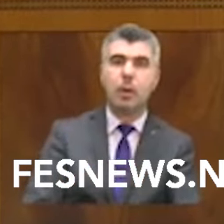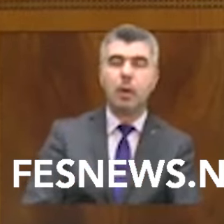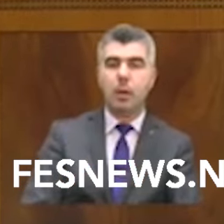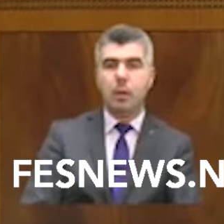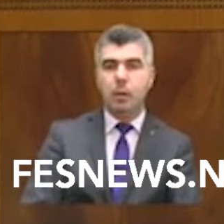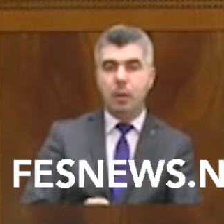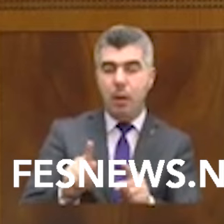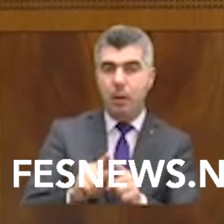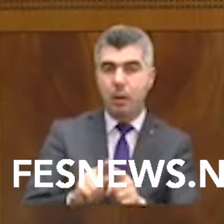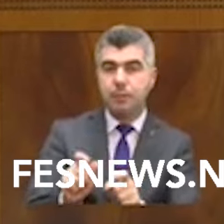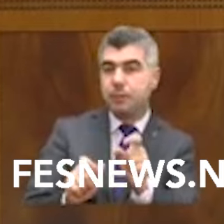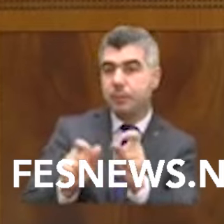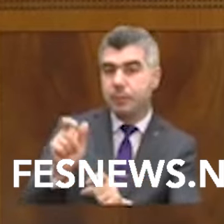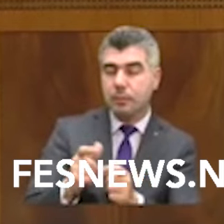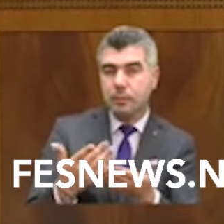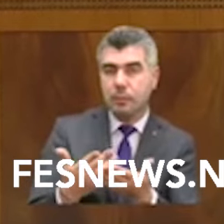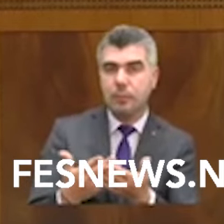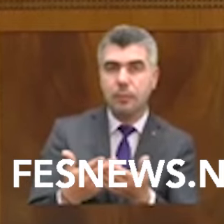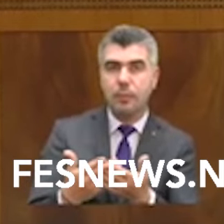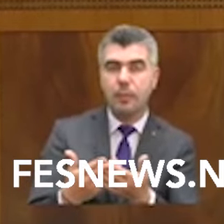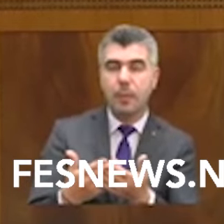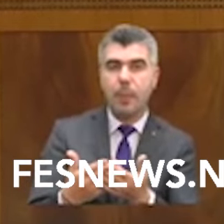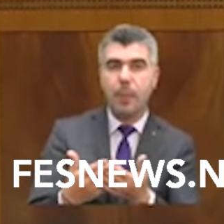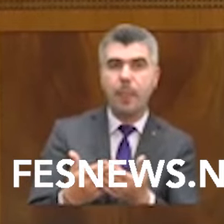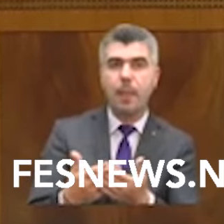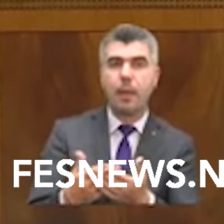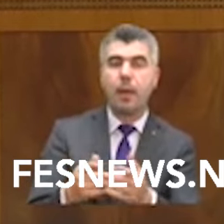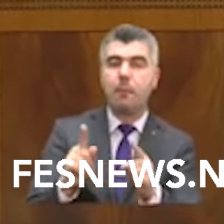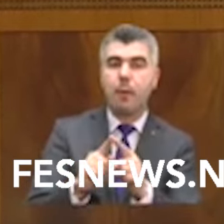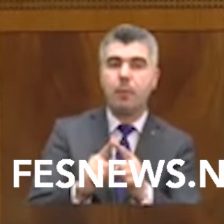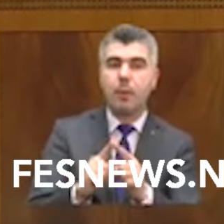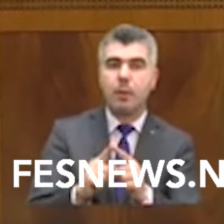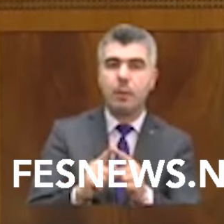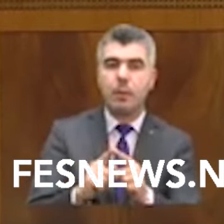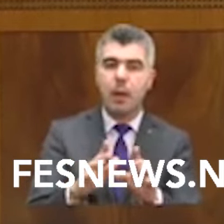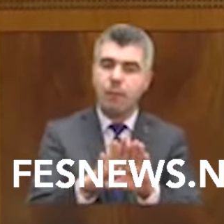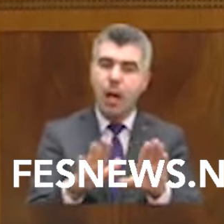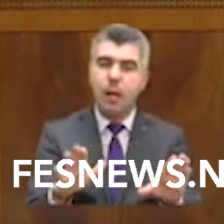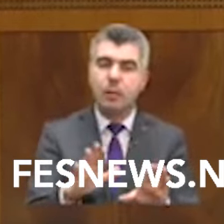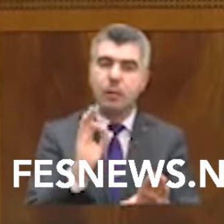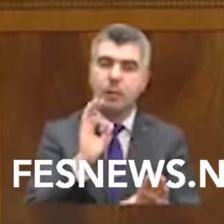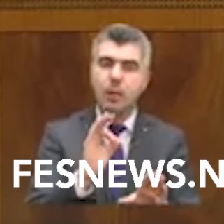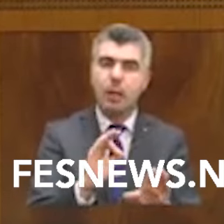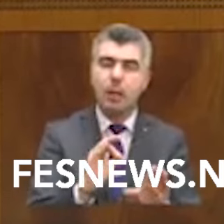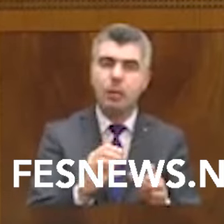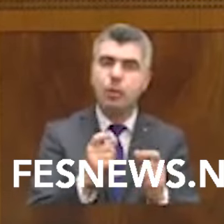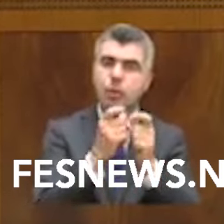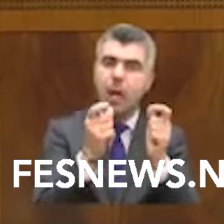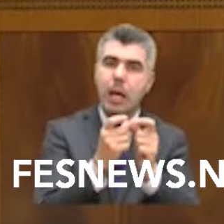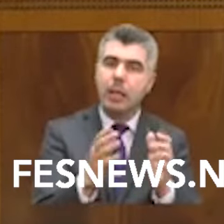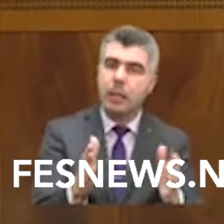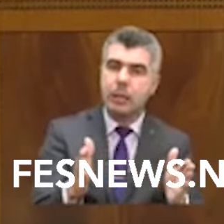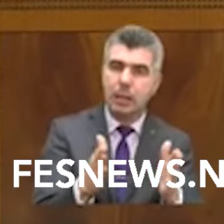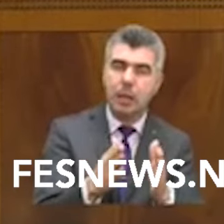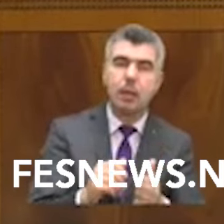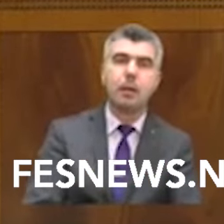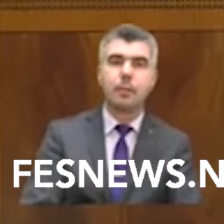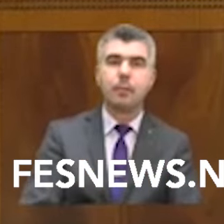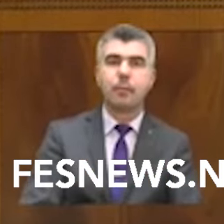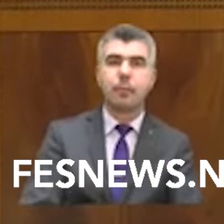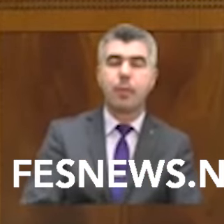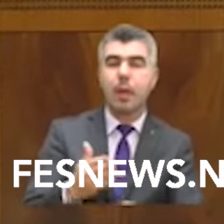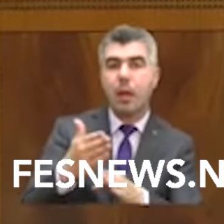أنه إلى شي واحد عنده واحد بتيت يعني واحد لا بي ام واحد شركة صغيرة،